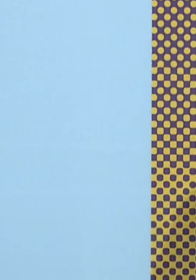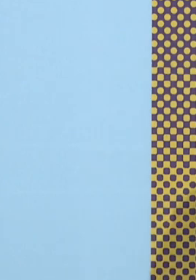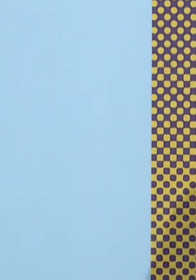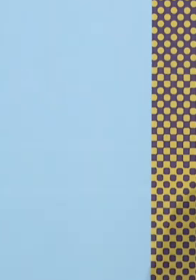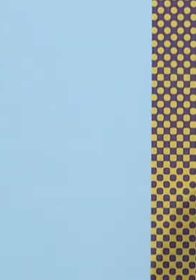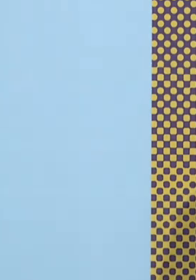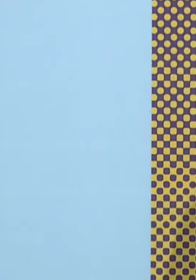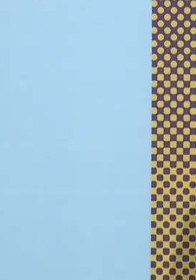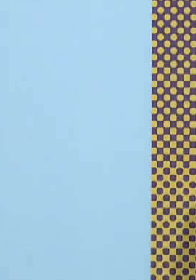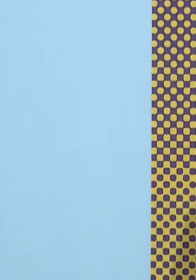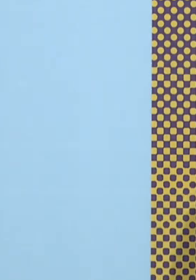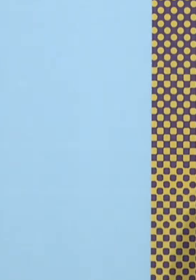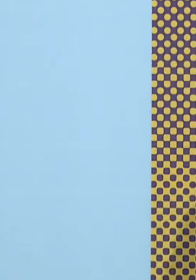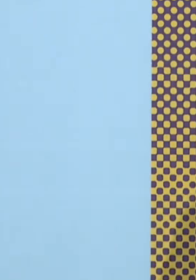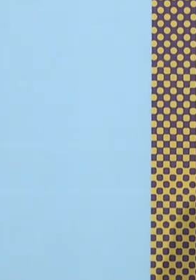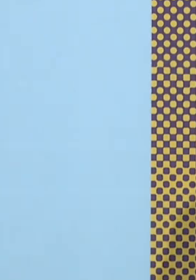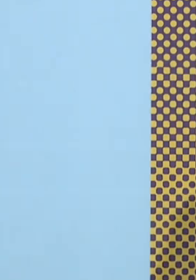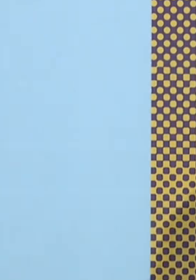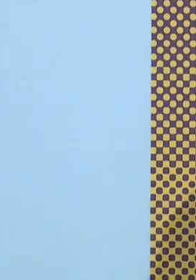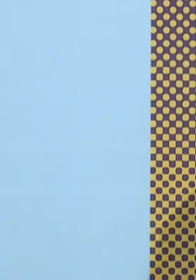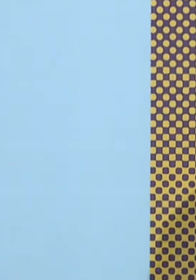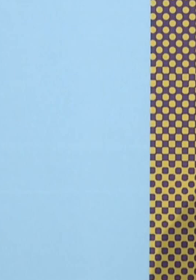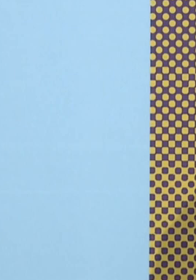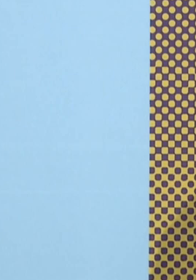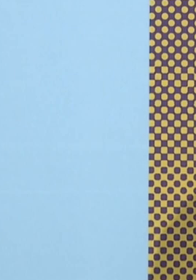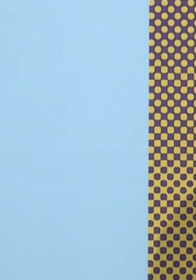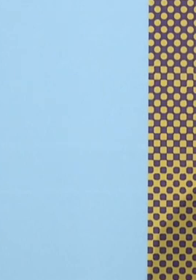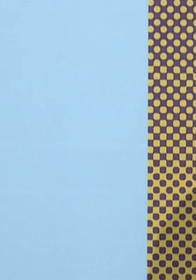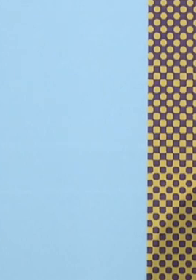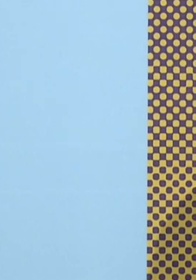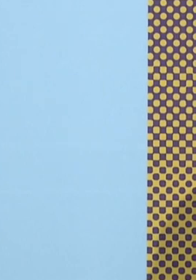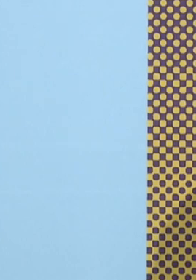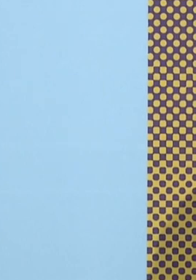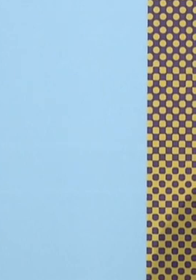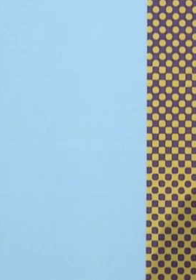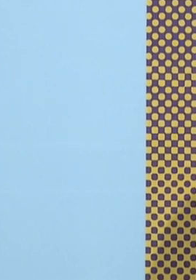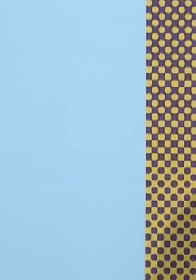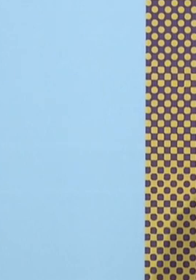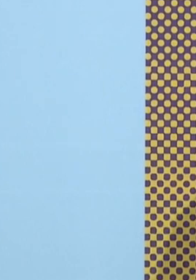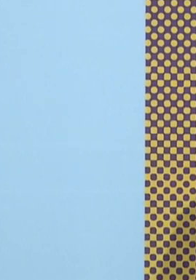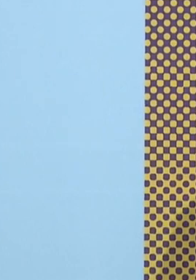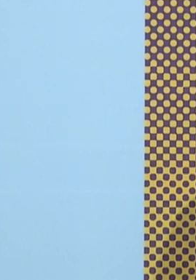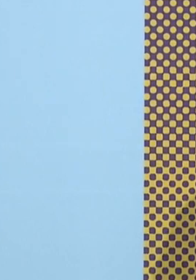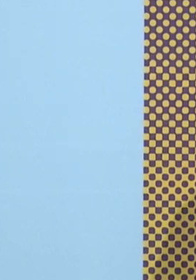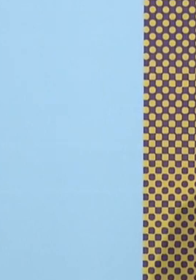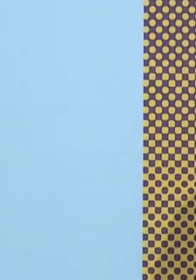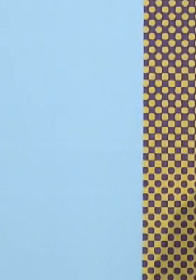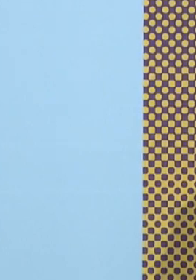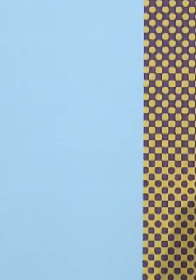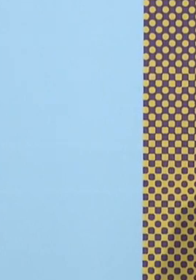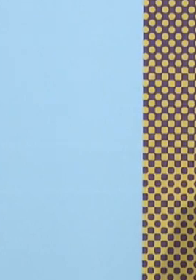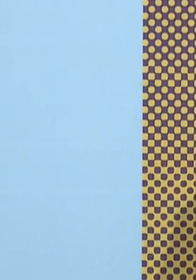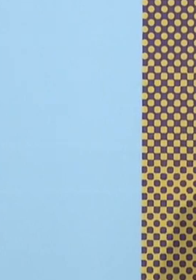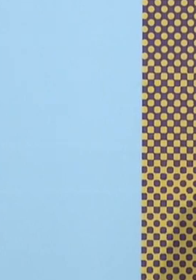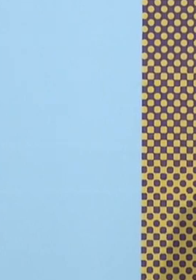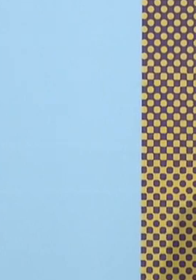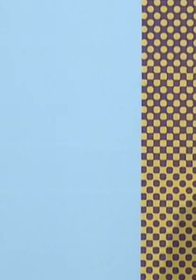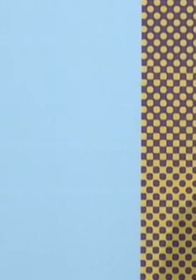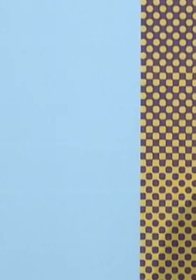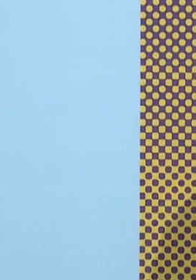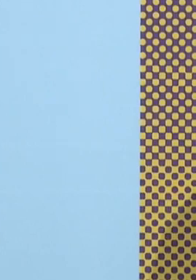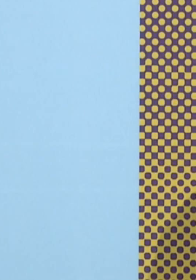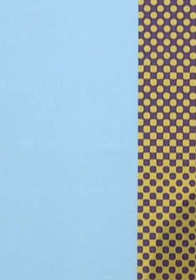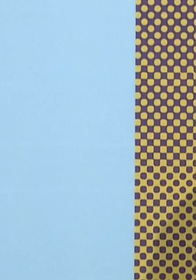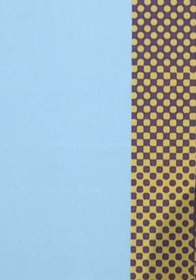har varit ibland från kommunens sida att vi inte har tagit de besluten i samma raska takt som det har märkt. Så där ska ju vi